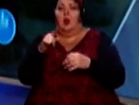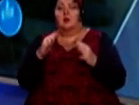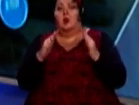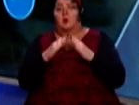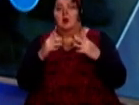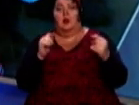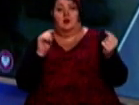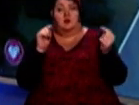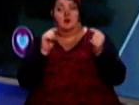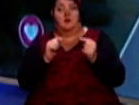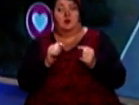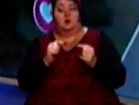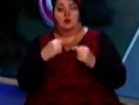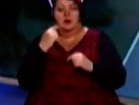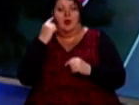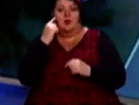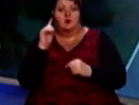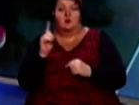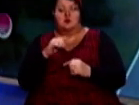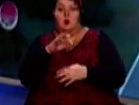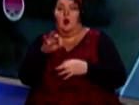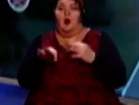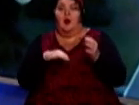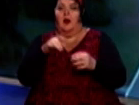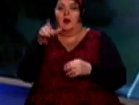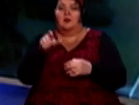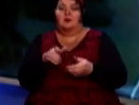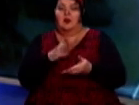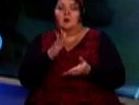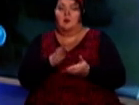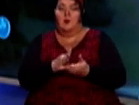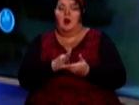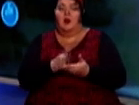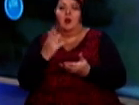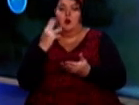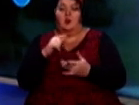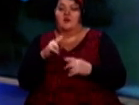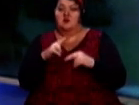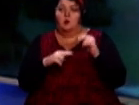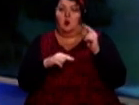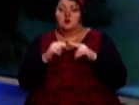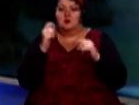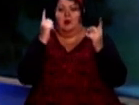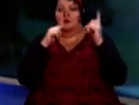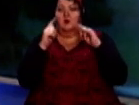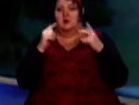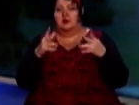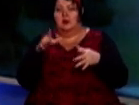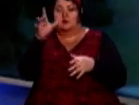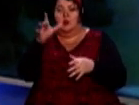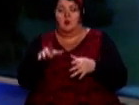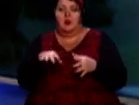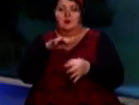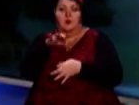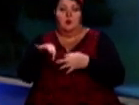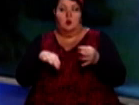навпроти, я думаю, що архітектор має, от коли він споруджує і творить якісь об'єкти, проєктує